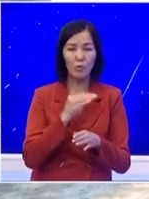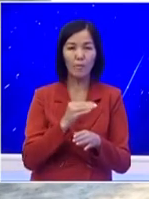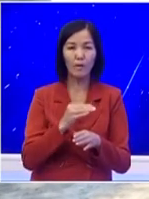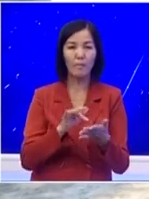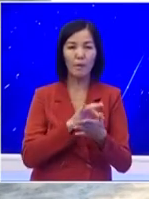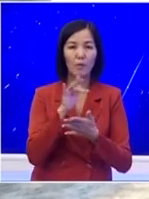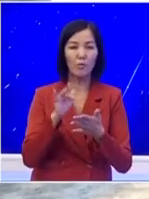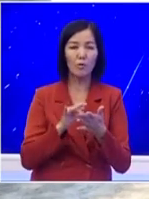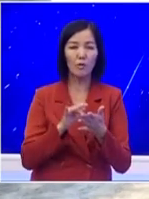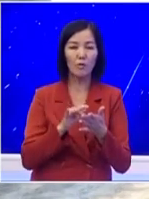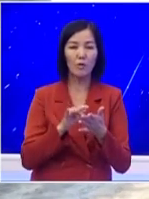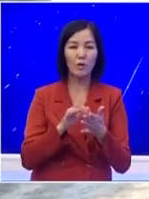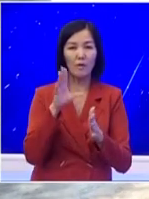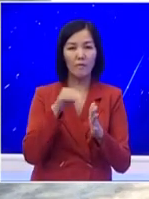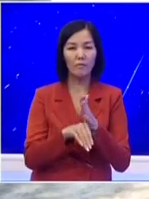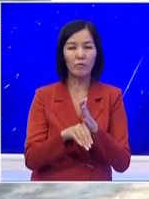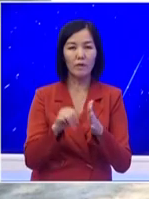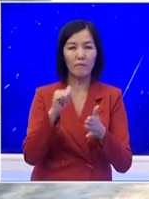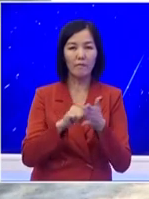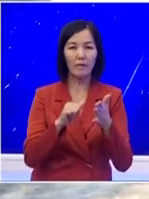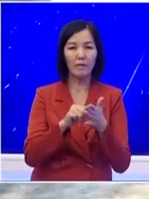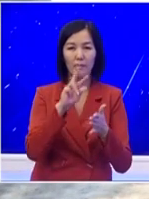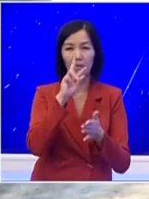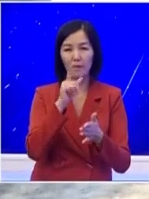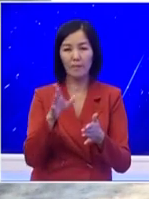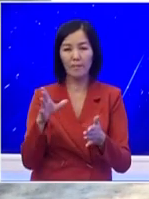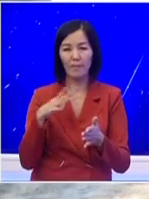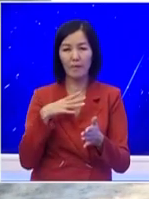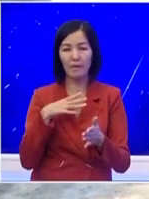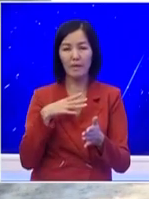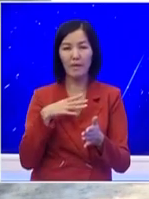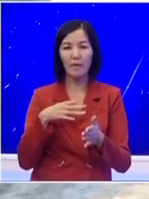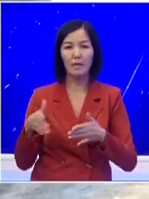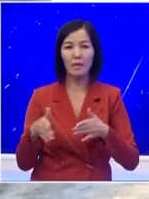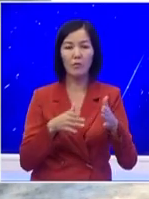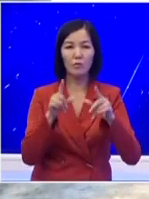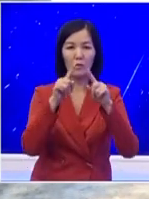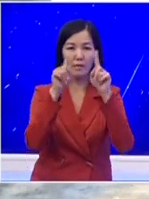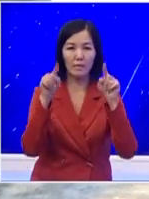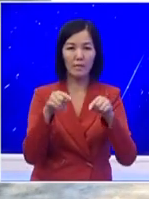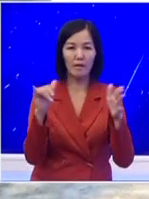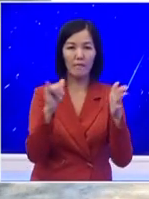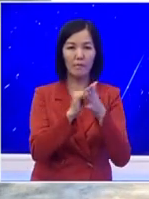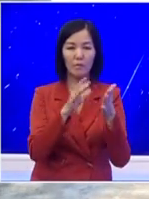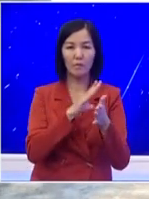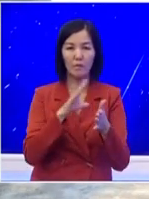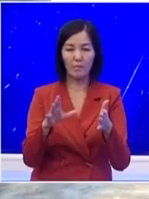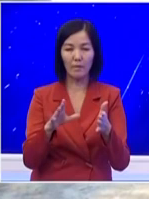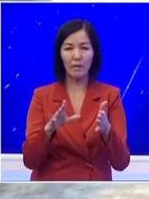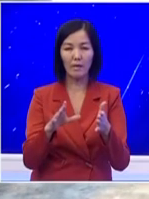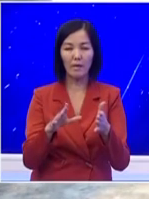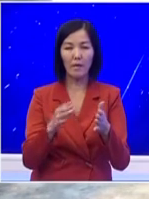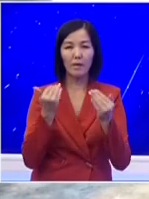городу Уштебе были выявлены недостатки в виде ям, а также дорожных знаков. Для устранения